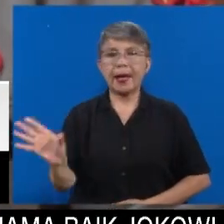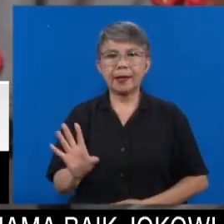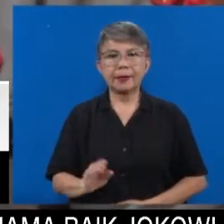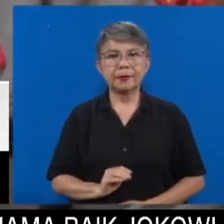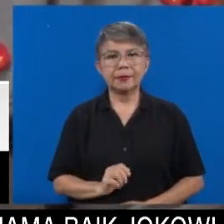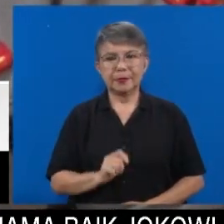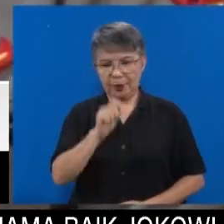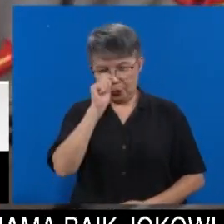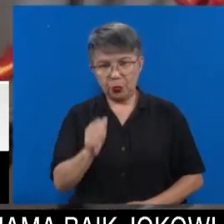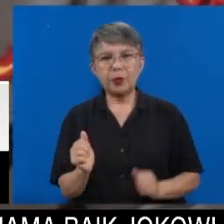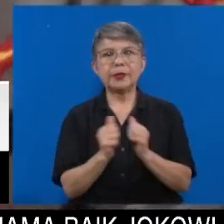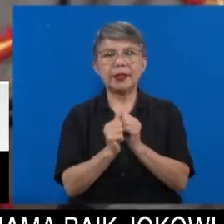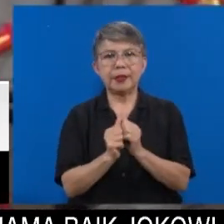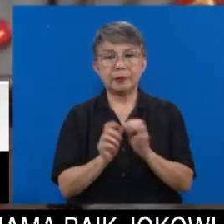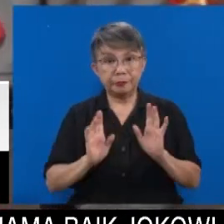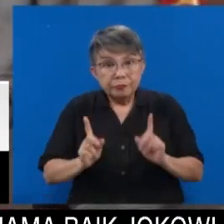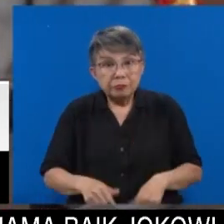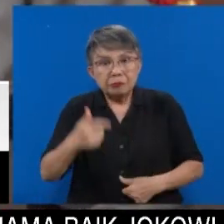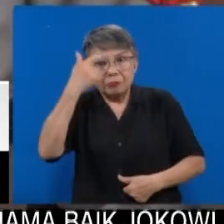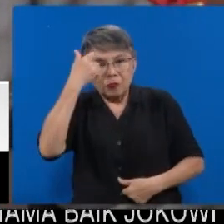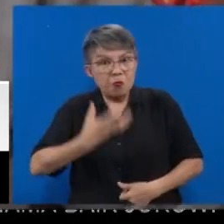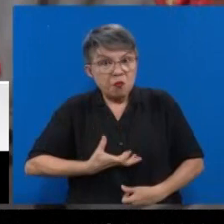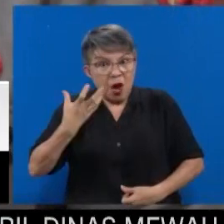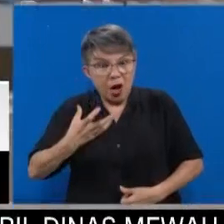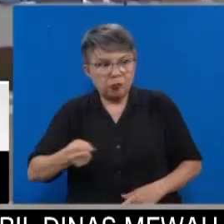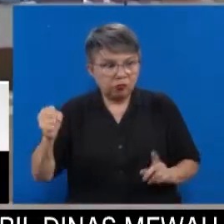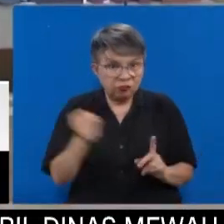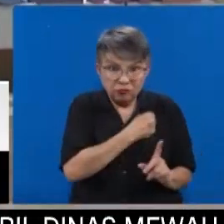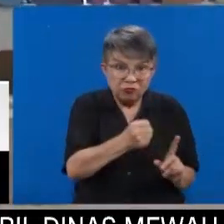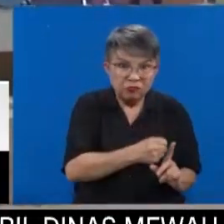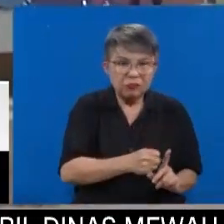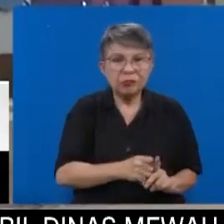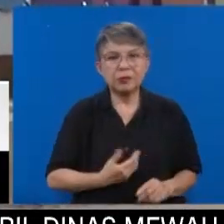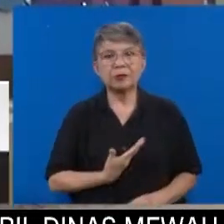si pelaku emosi dan melakukan pemukulan.